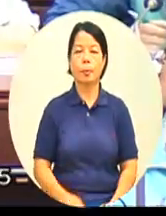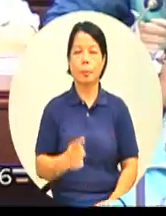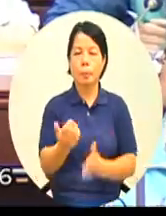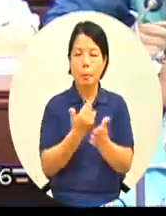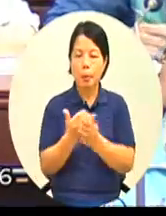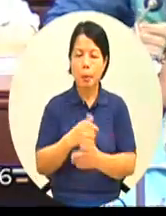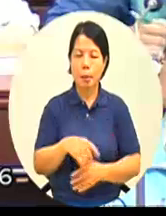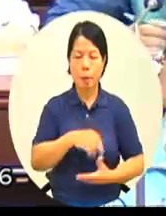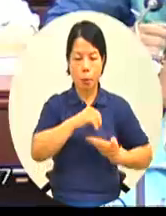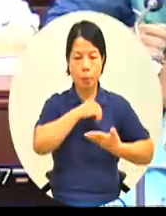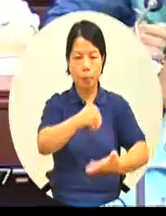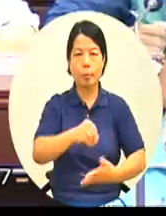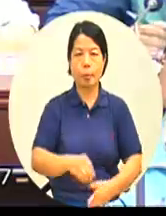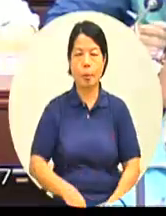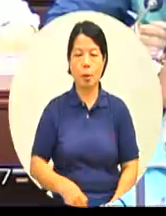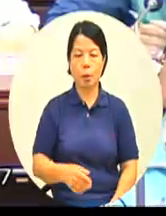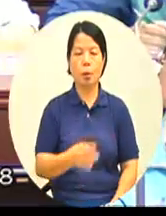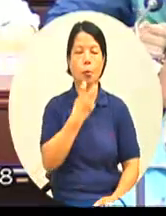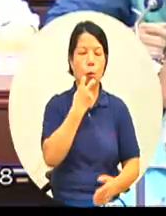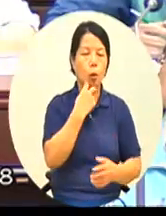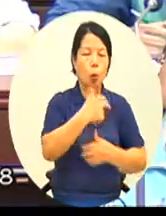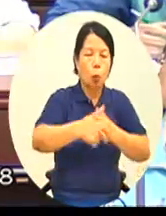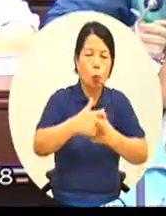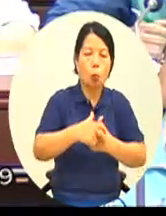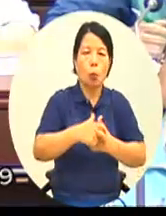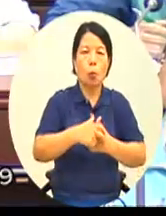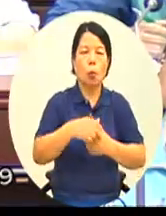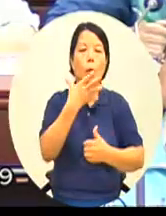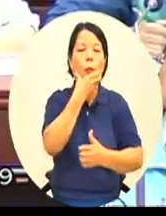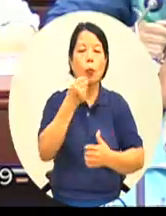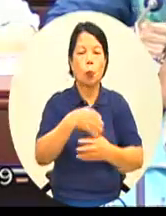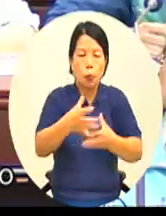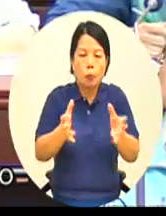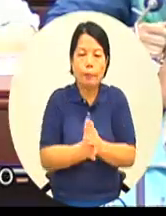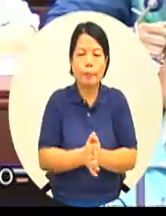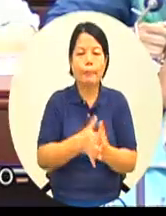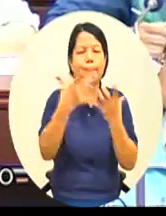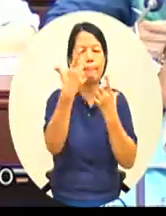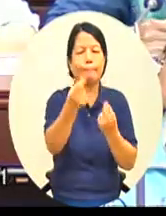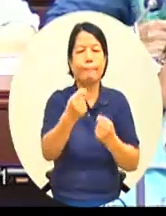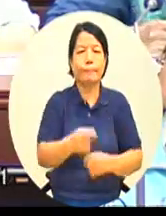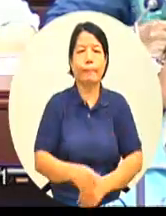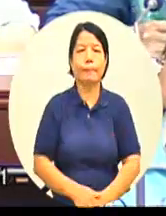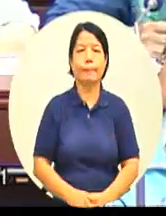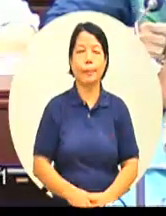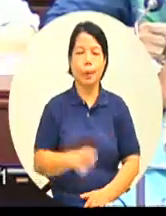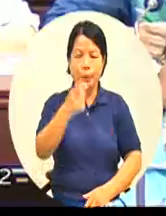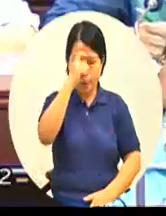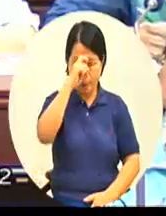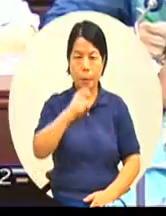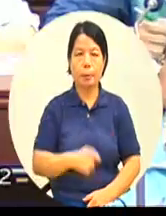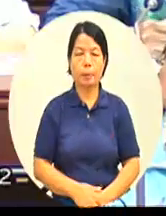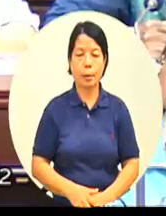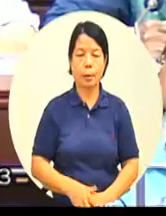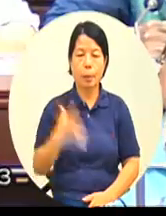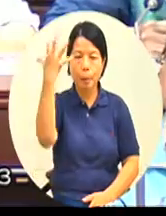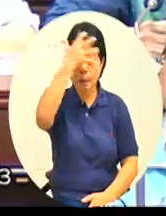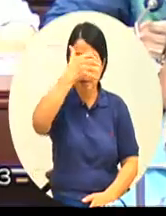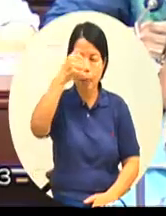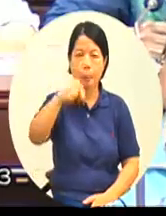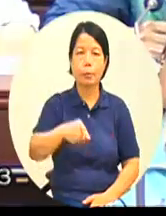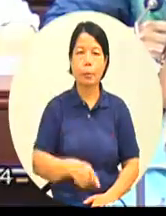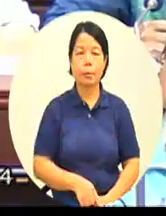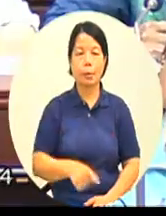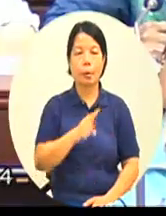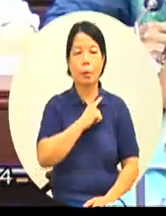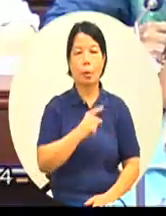概念就是跟我们中央卫福部的方向是一致的，就是说他会希望让长辈是从